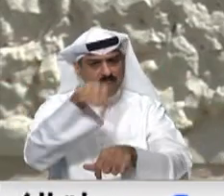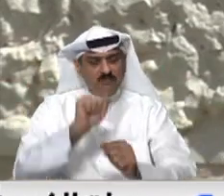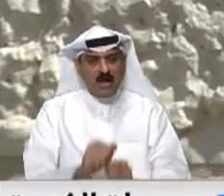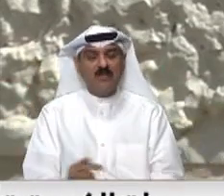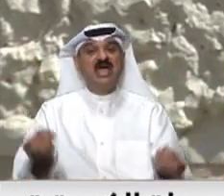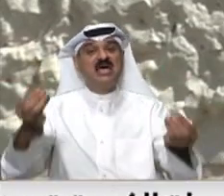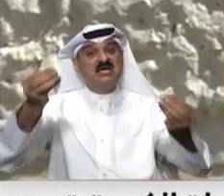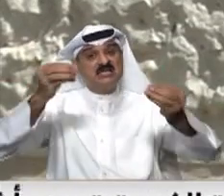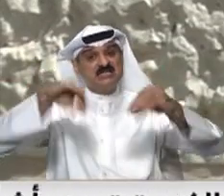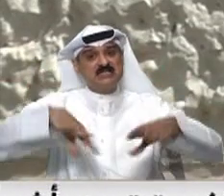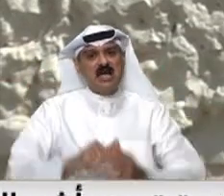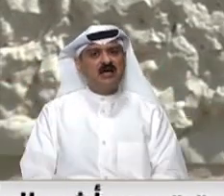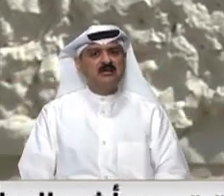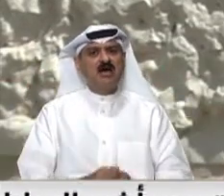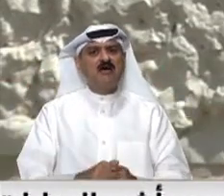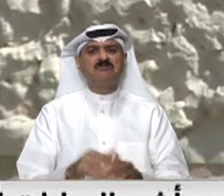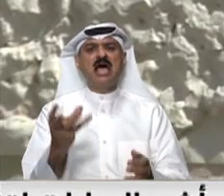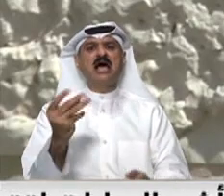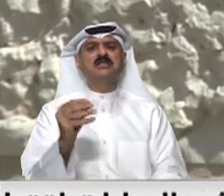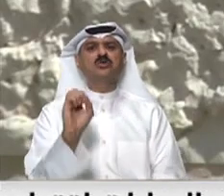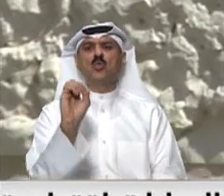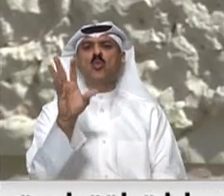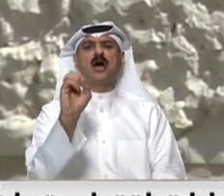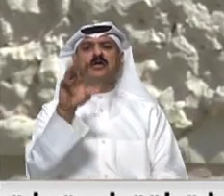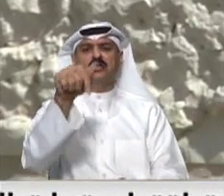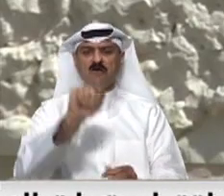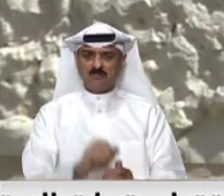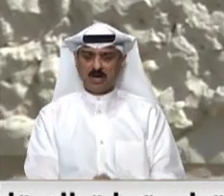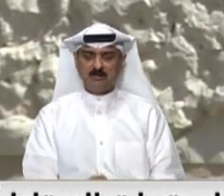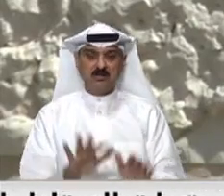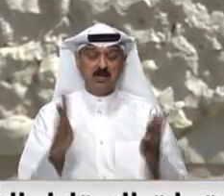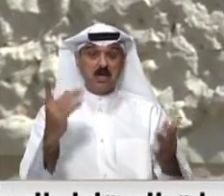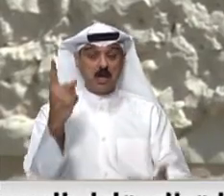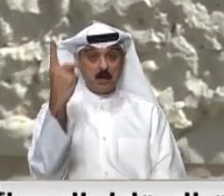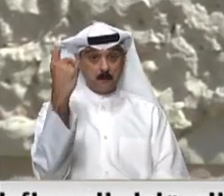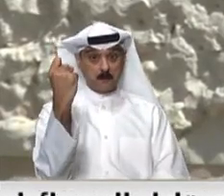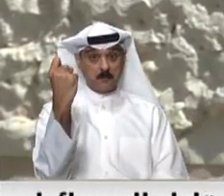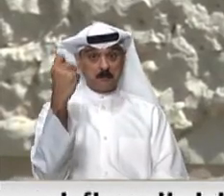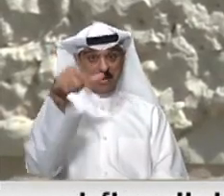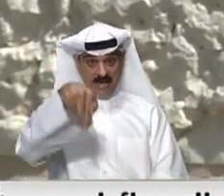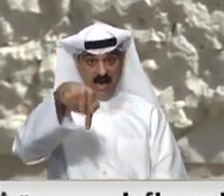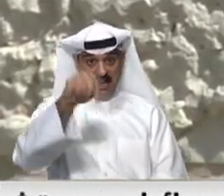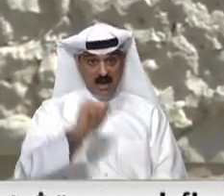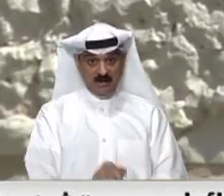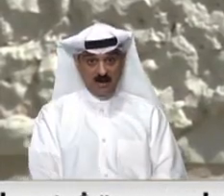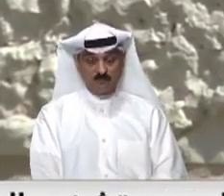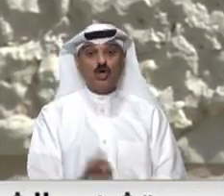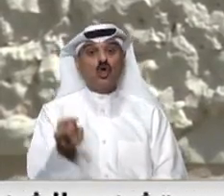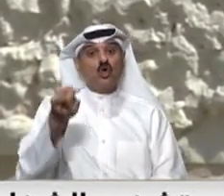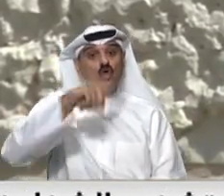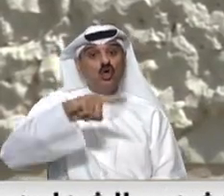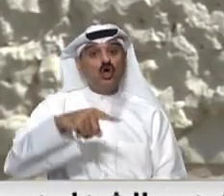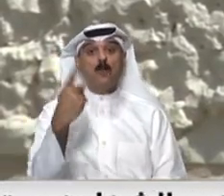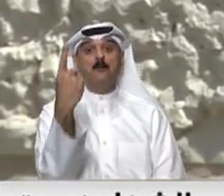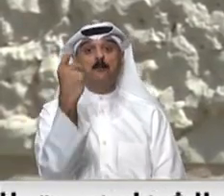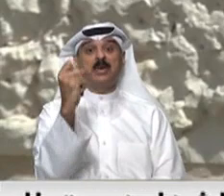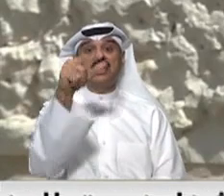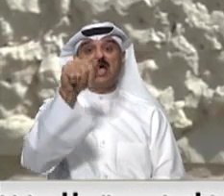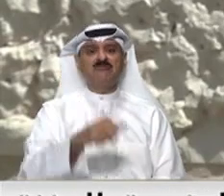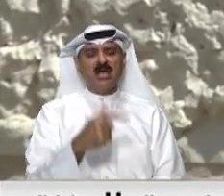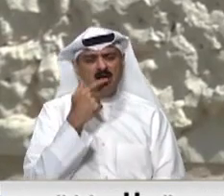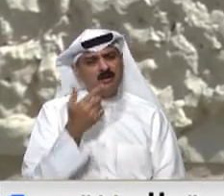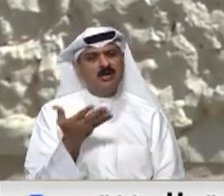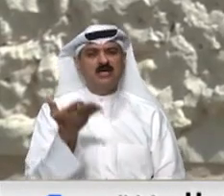المعتقلين التي فاقت كل التوقعات. يعني هناك أكثر من 100 معتقل تقريبا باليوم من محررين وكبار